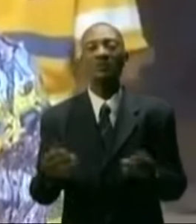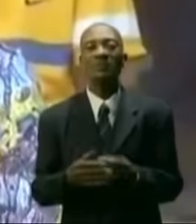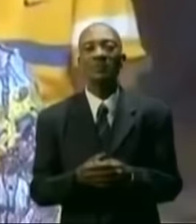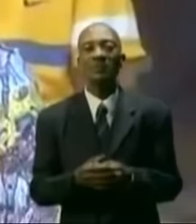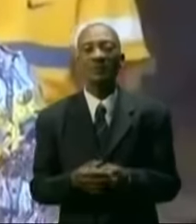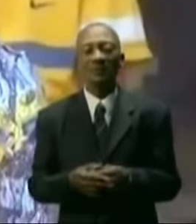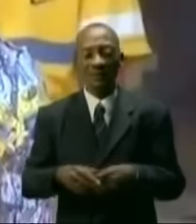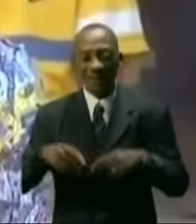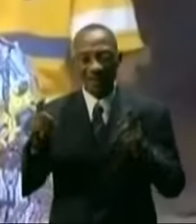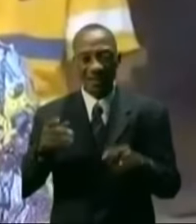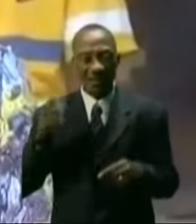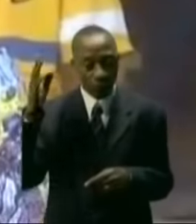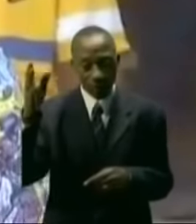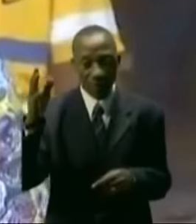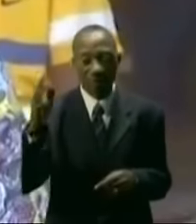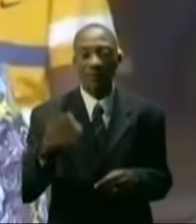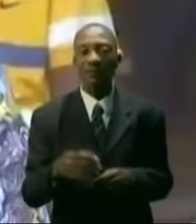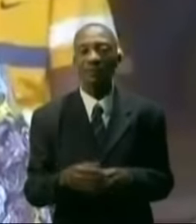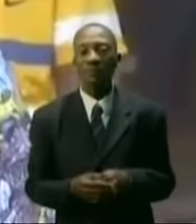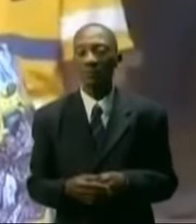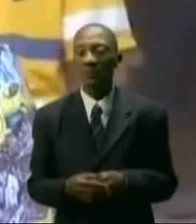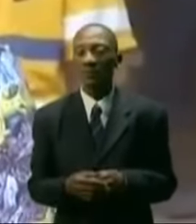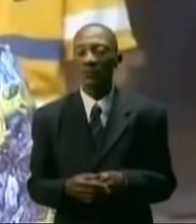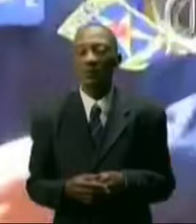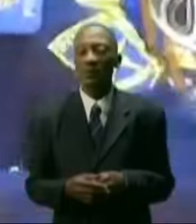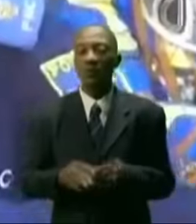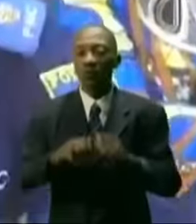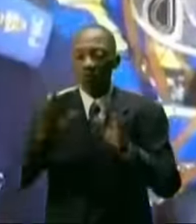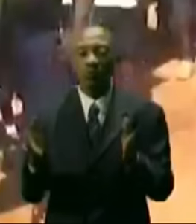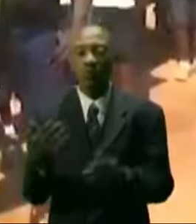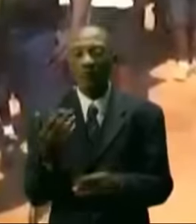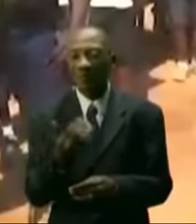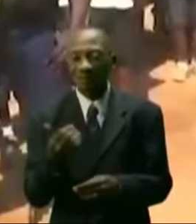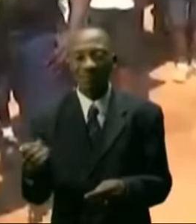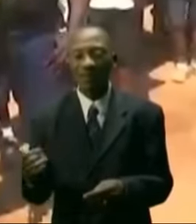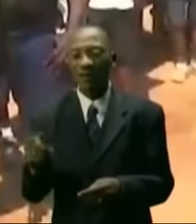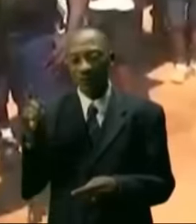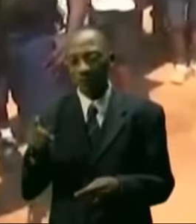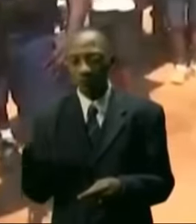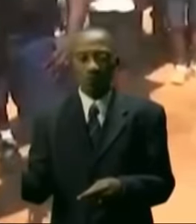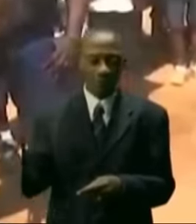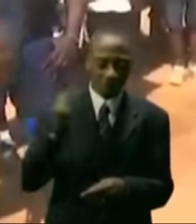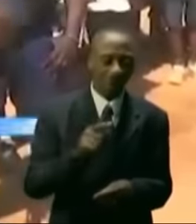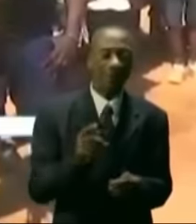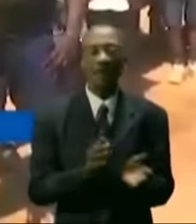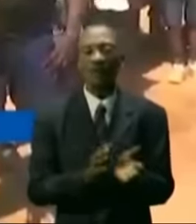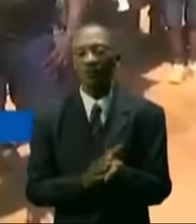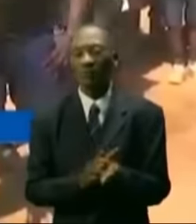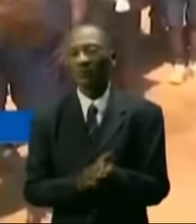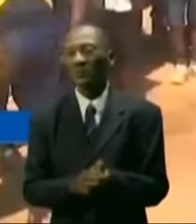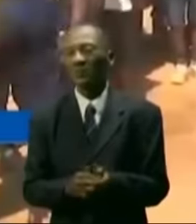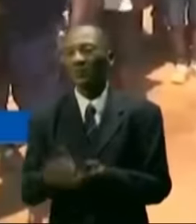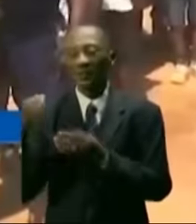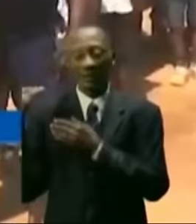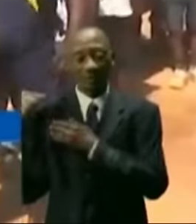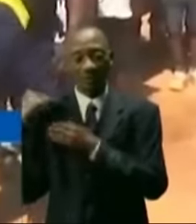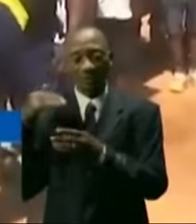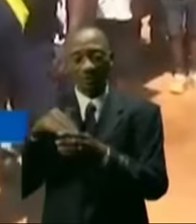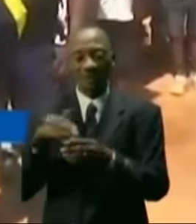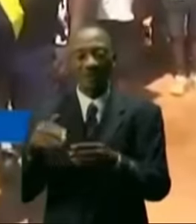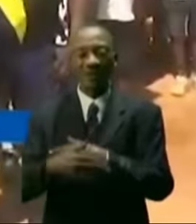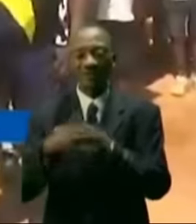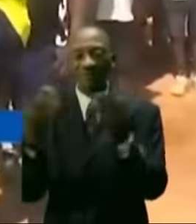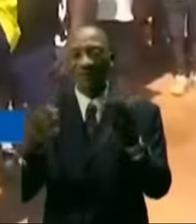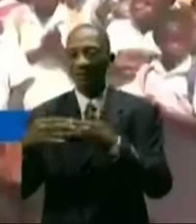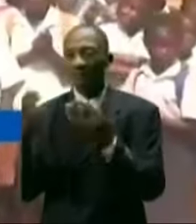chaque année, puisse offrir des bancs aux écoles. L'autorité urbaine attend par ses actions visibles